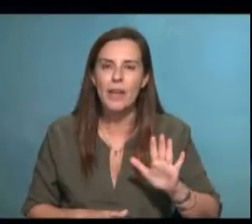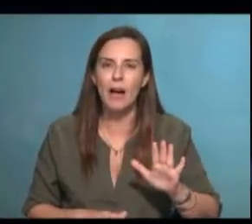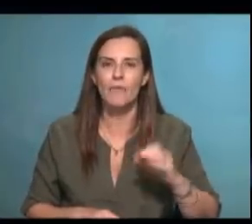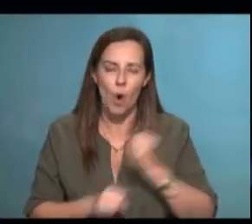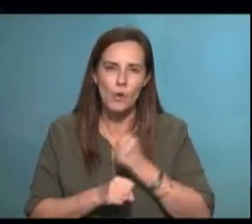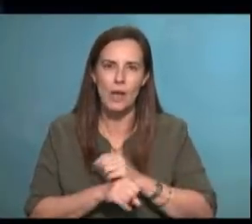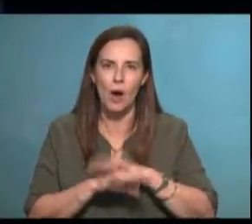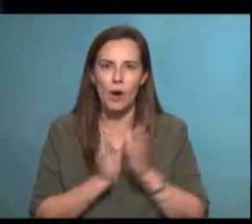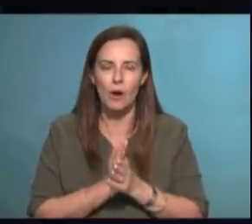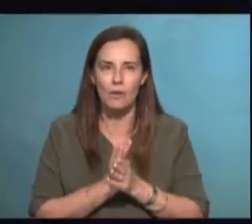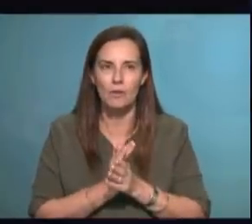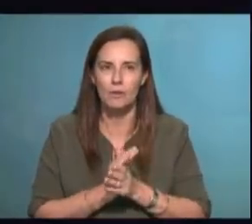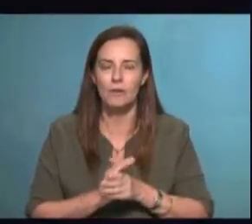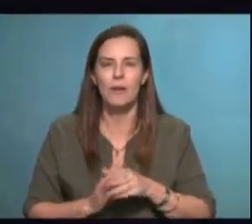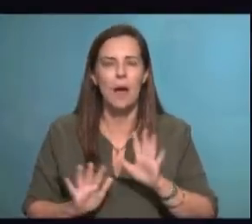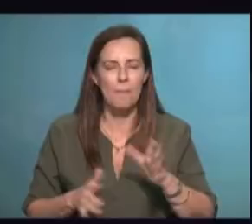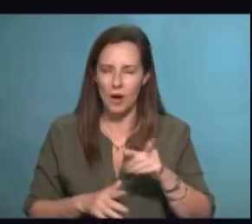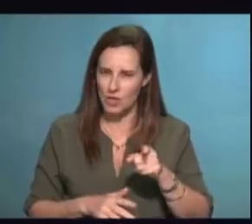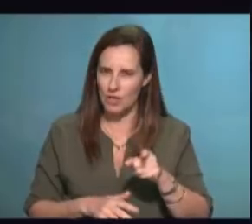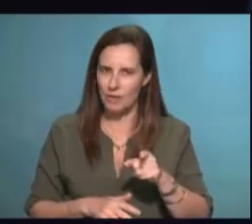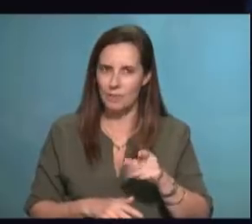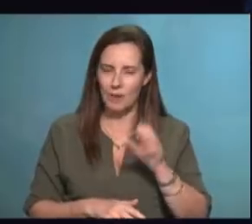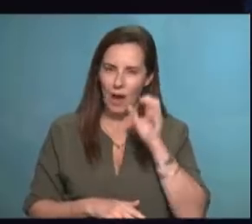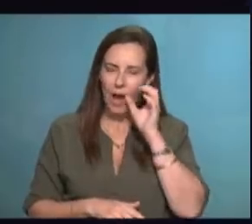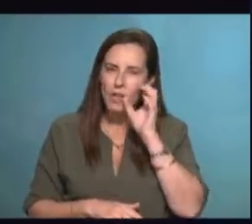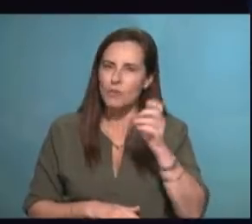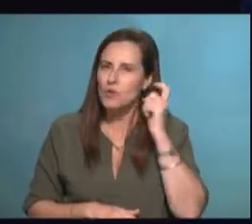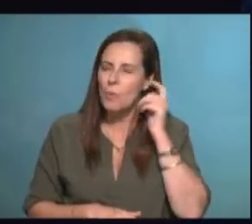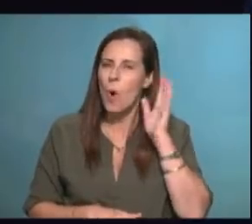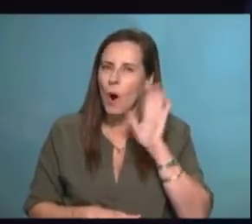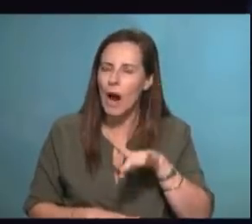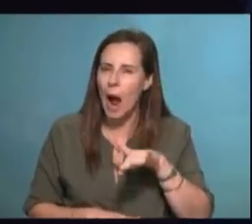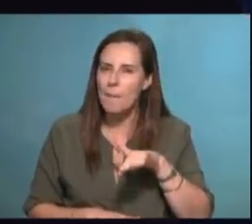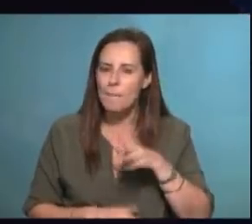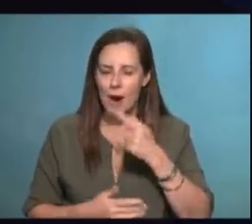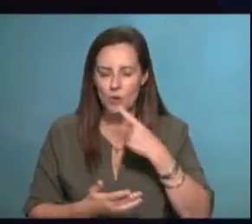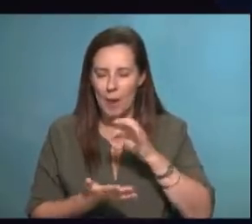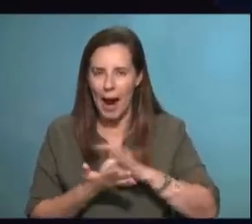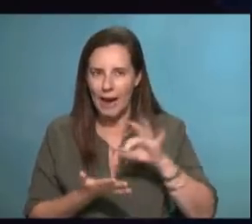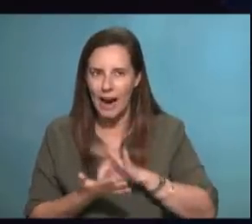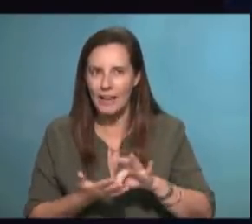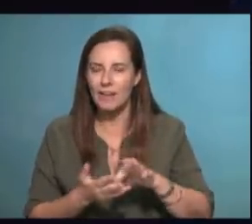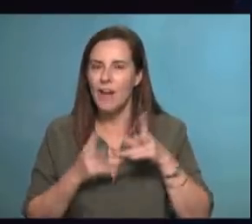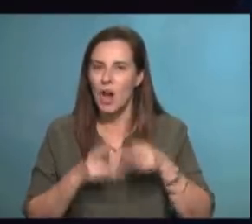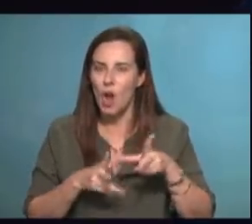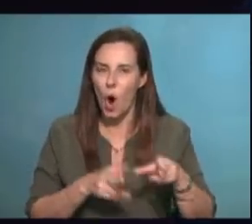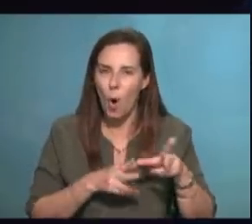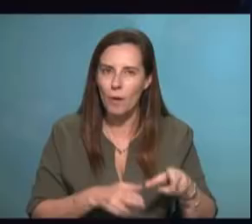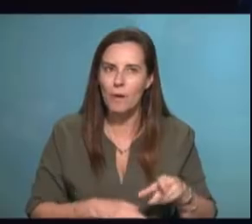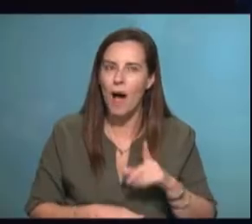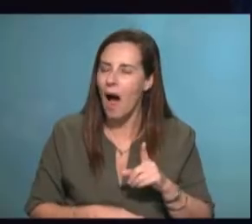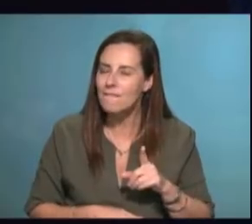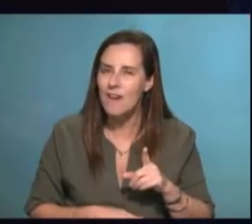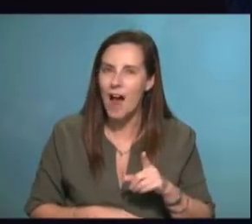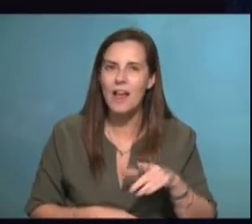העבודה. עכשיו אפשר היה להבין ממה שאמרת עכשיו, שהצופים שמעו גם את ההנחיות של הכתבים, נכון. לאורחים באולפנים, אבל לא רק זה,